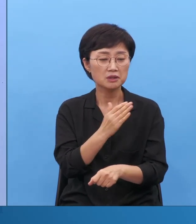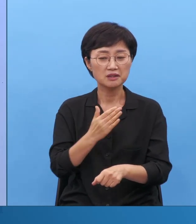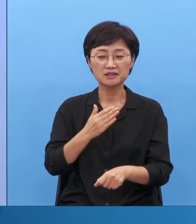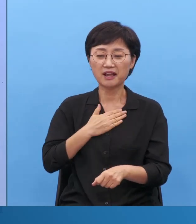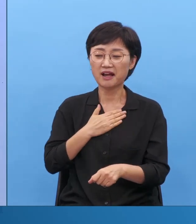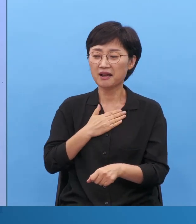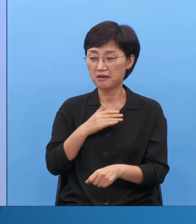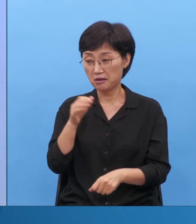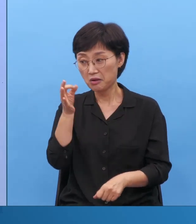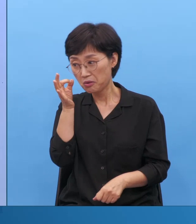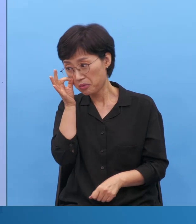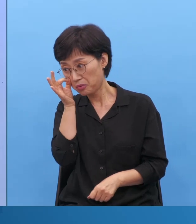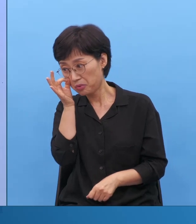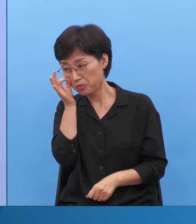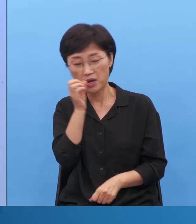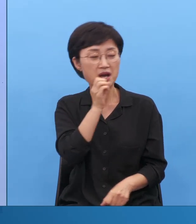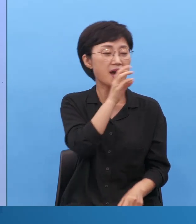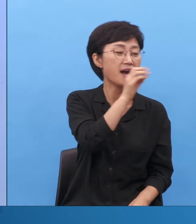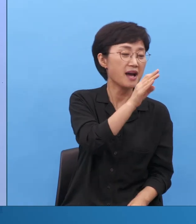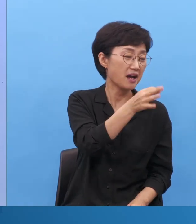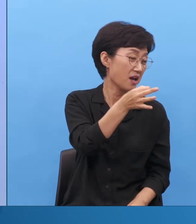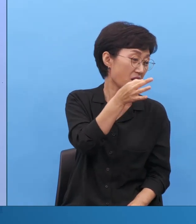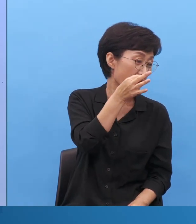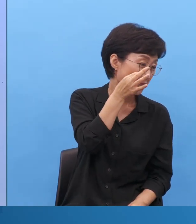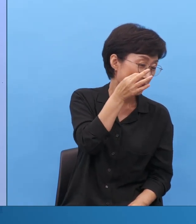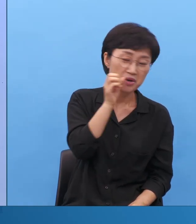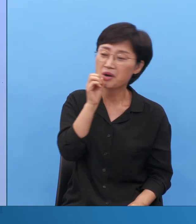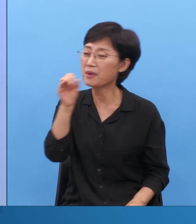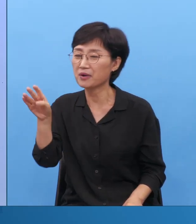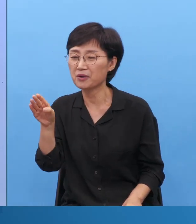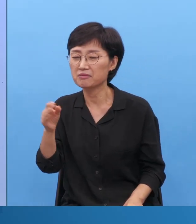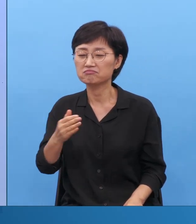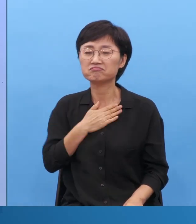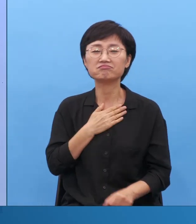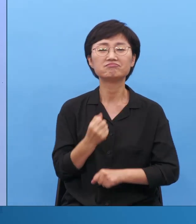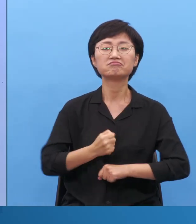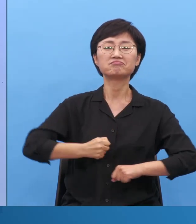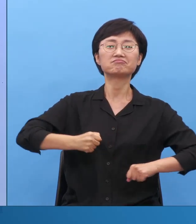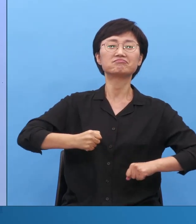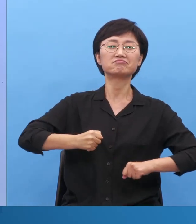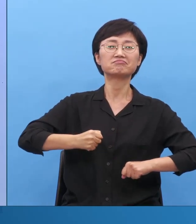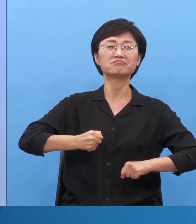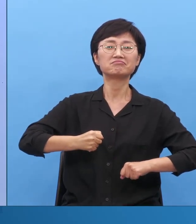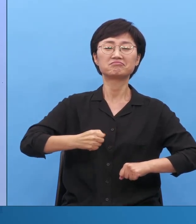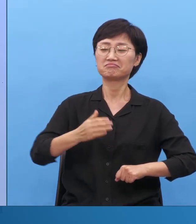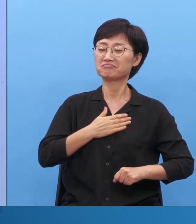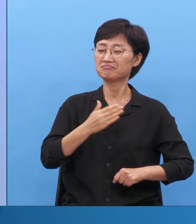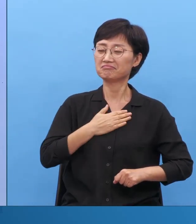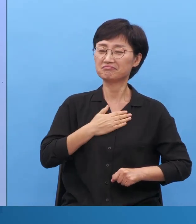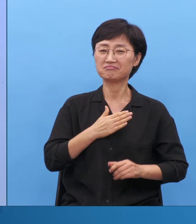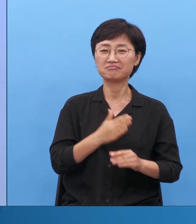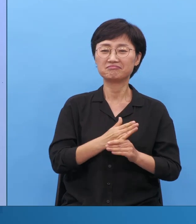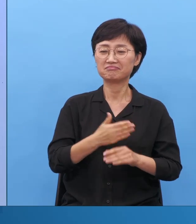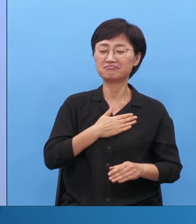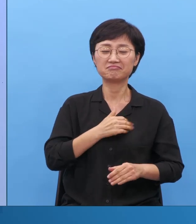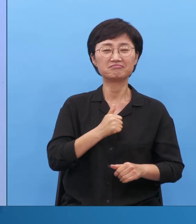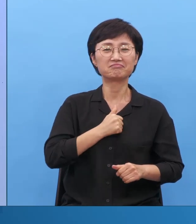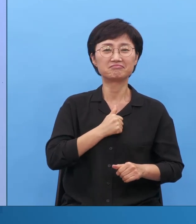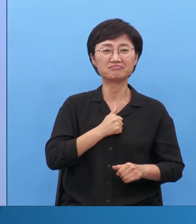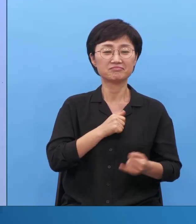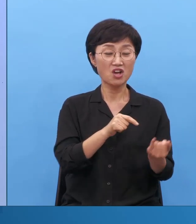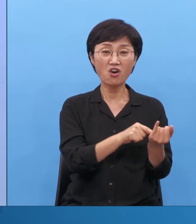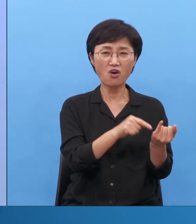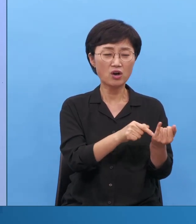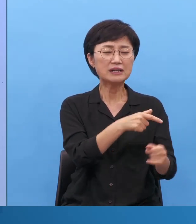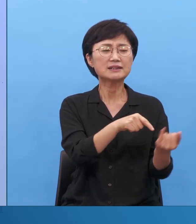교회를 시끄럽게 만드는 거죠. But even that, because I was taking sides, she was making so much quarrels upon the church. 그것도 세력이라고 청소하는 주제에